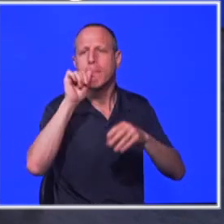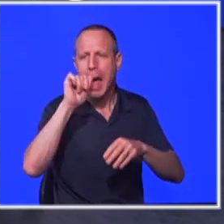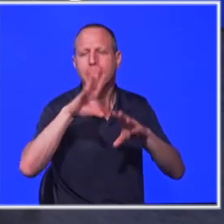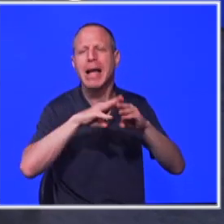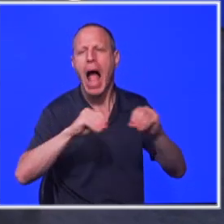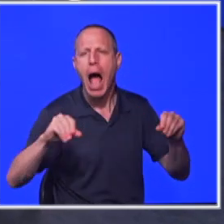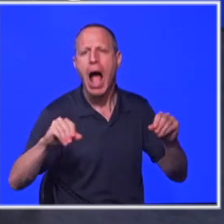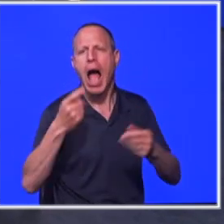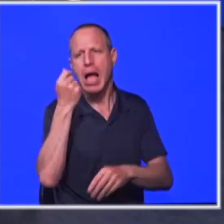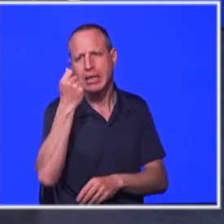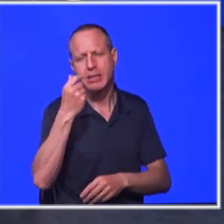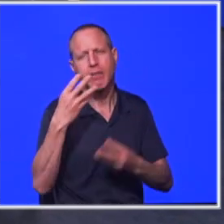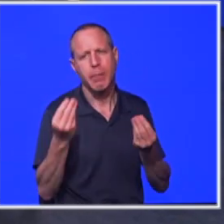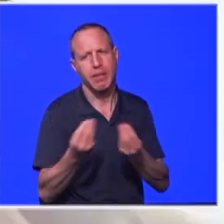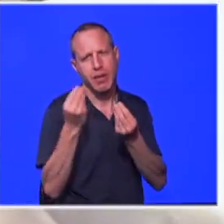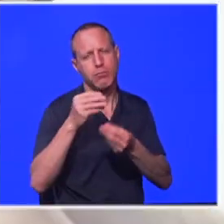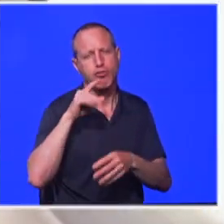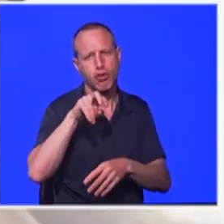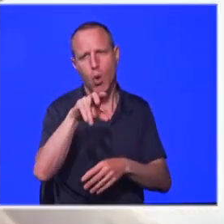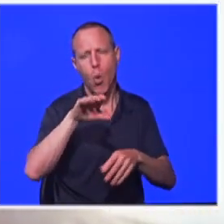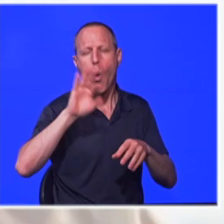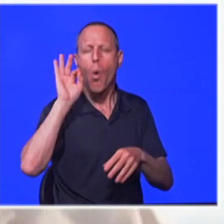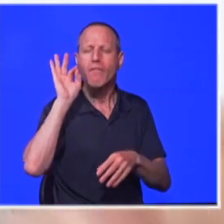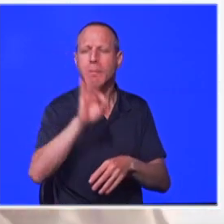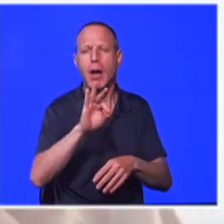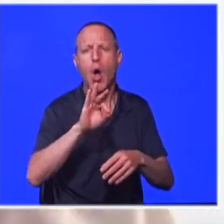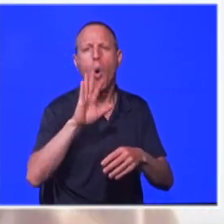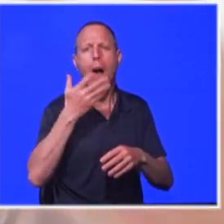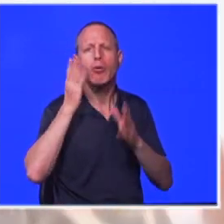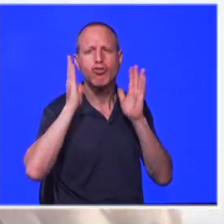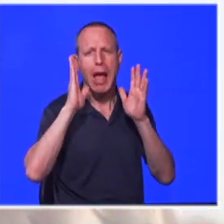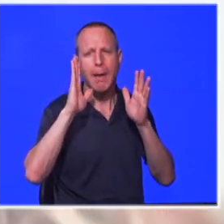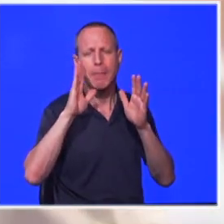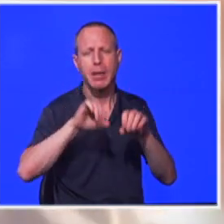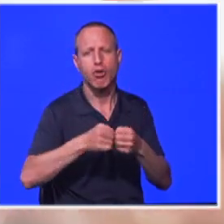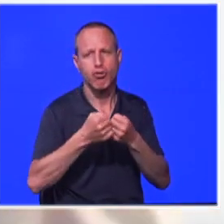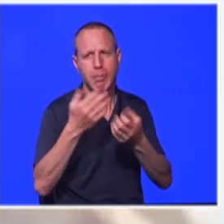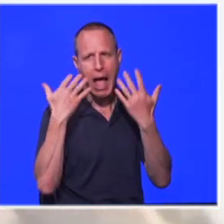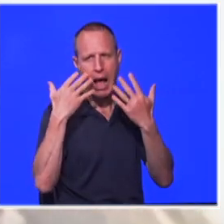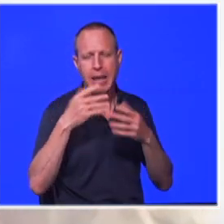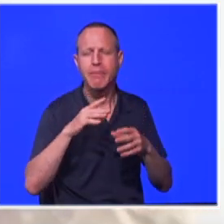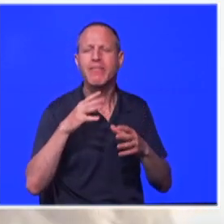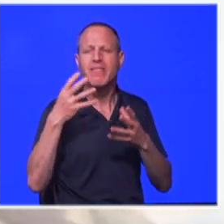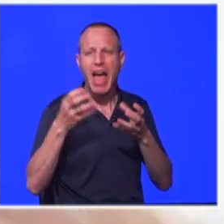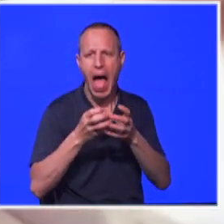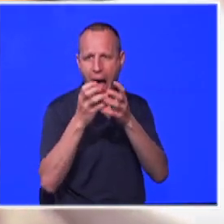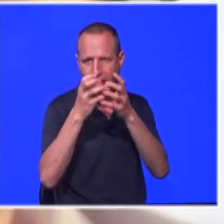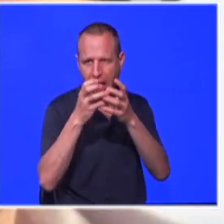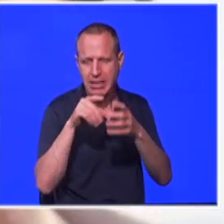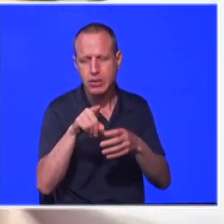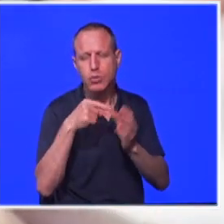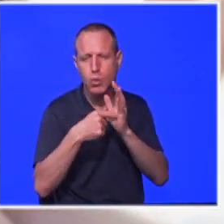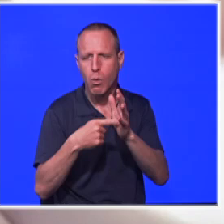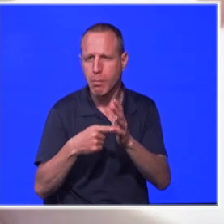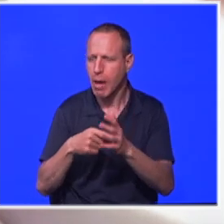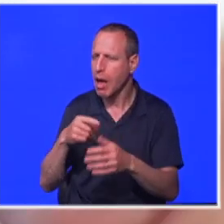בהמון המון דברים שילכו ויפגעו ככל שיחמיר משבר האקלים. אוקיי. והאננס זה בסך הכל דוגמה שקצת קיצונית לזה, עזור. כי אנחנו